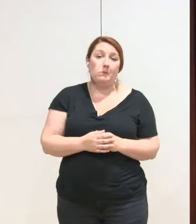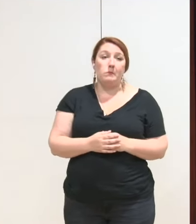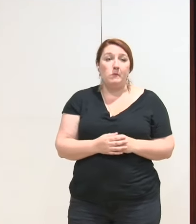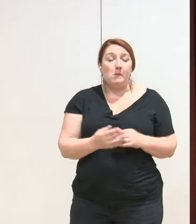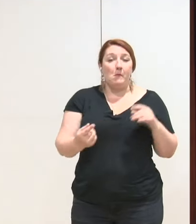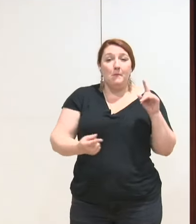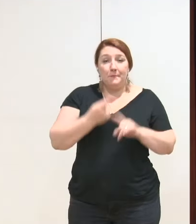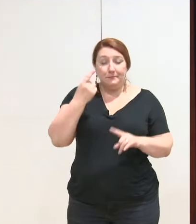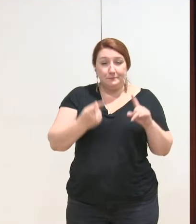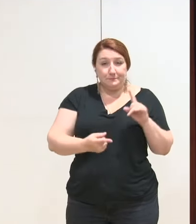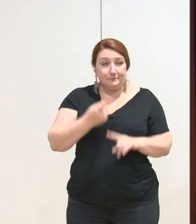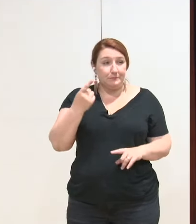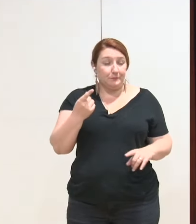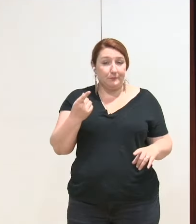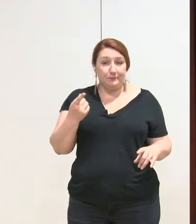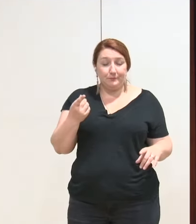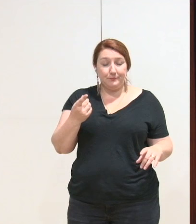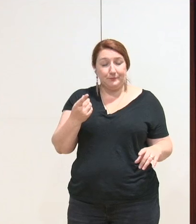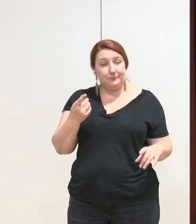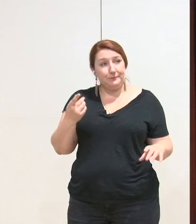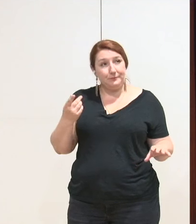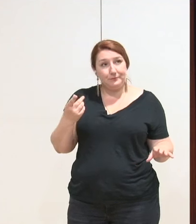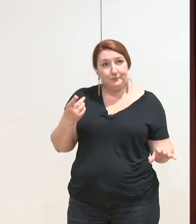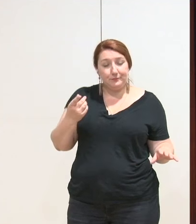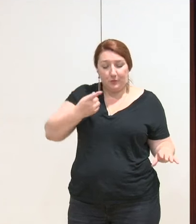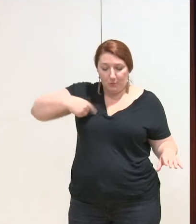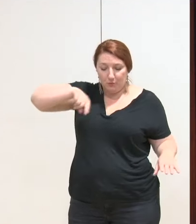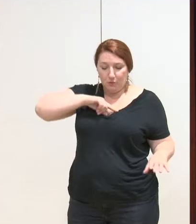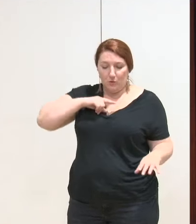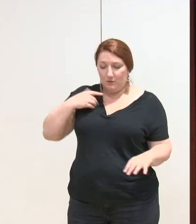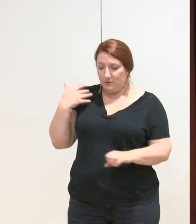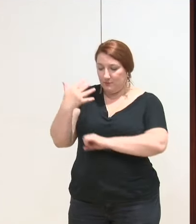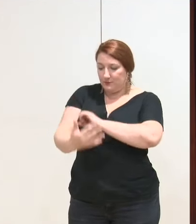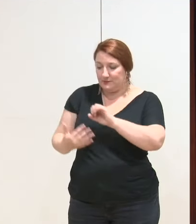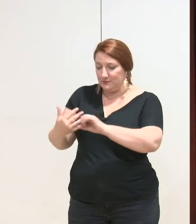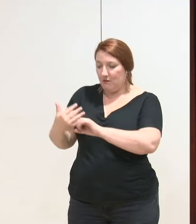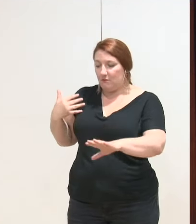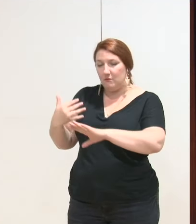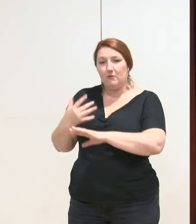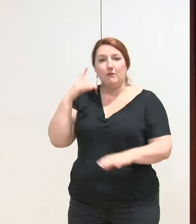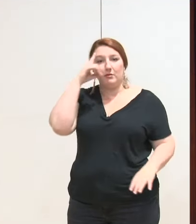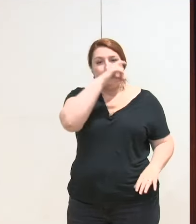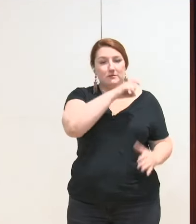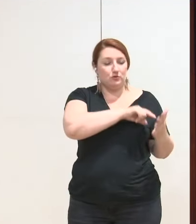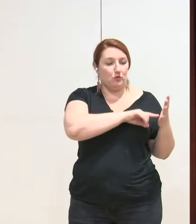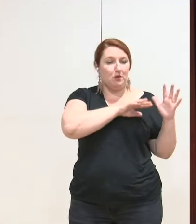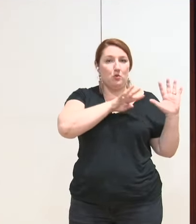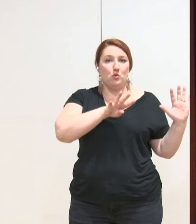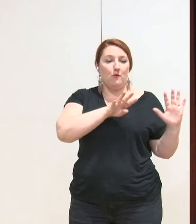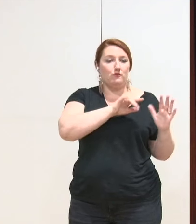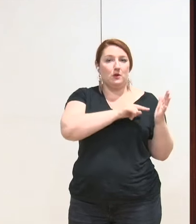effet traverser les 5 années difficiles qui se sont passées entre 2009 et 2014 avec un